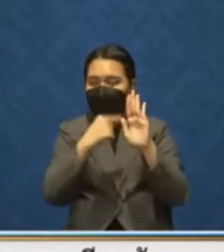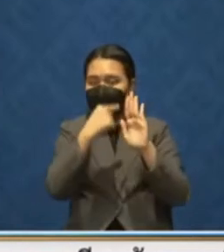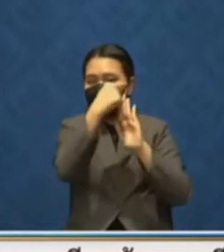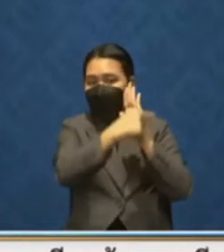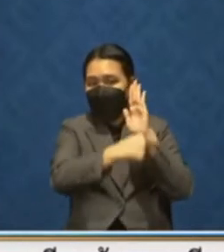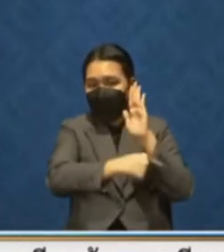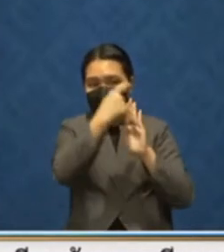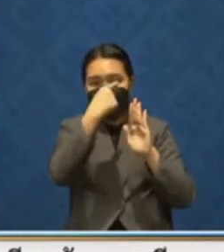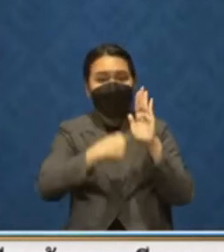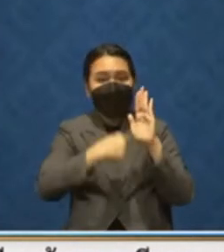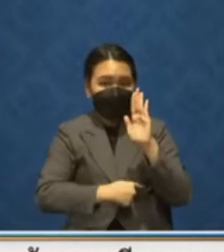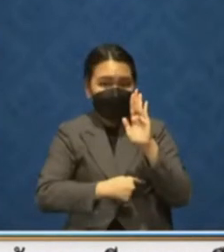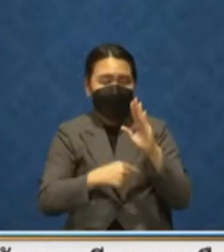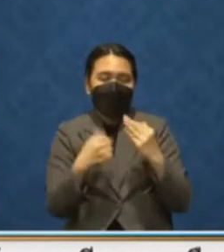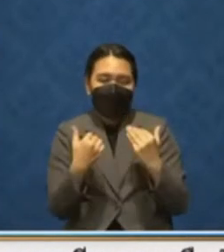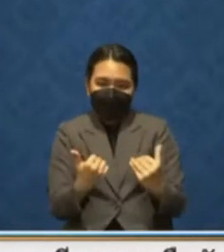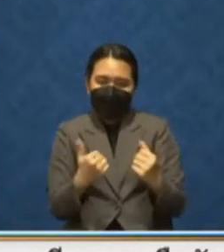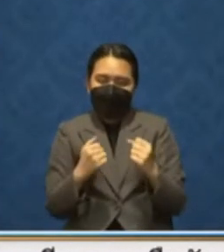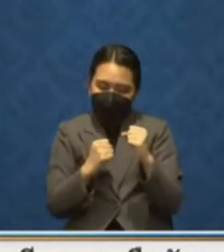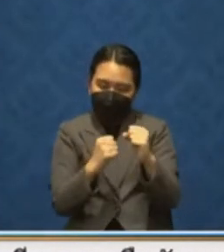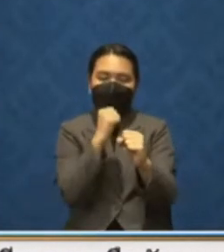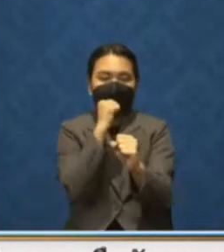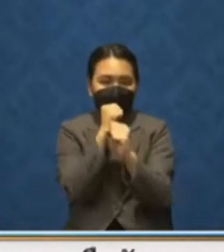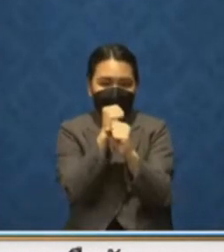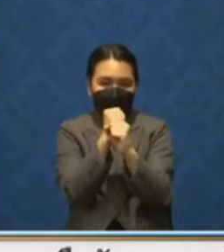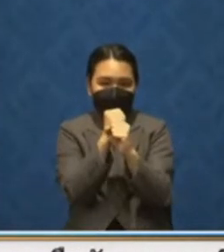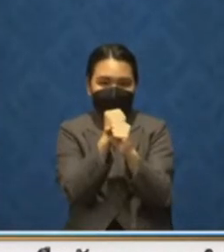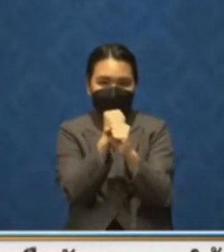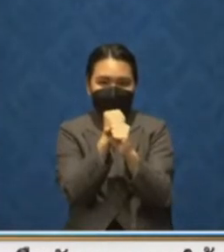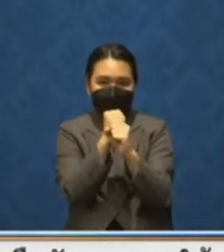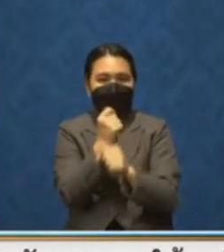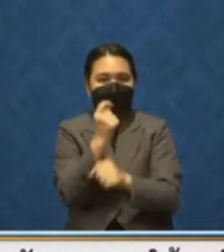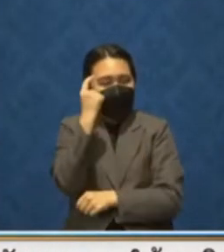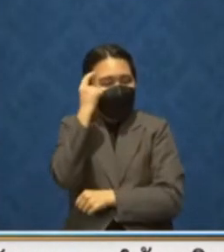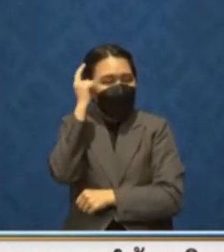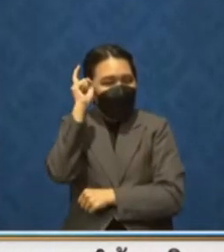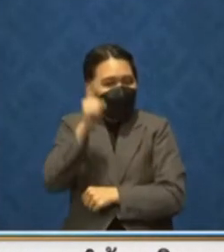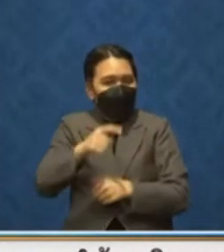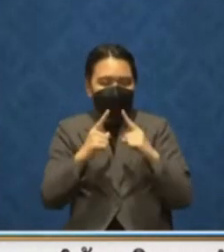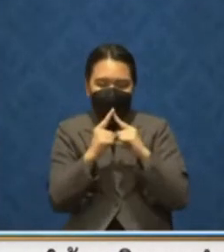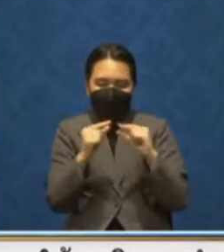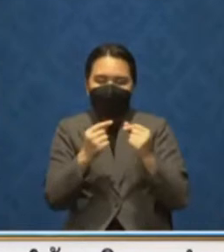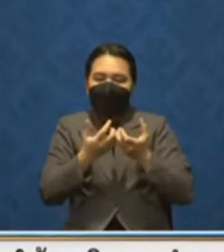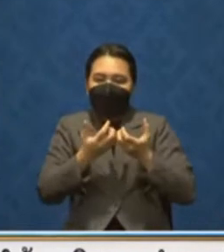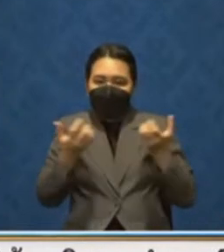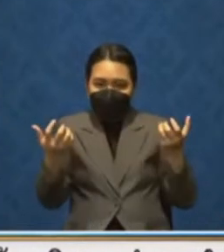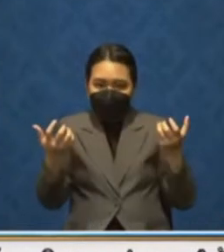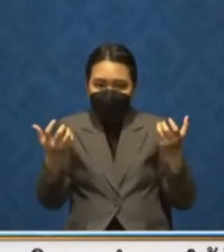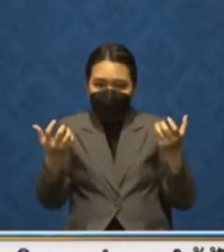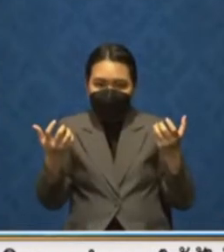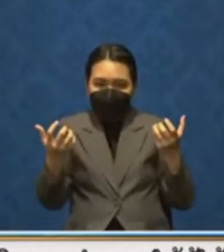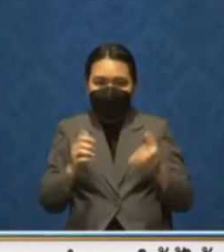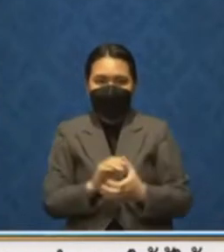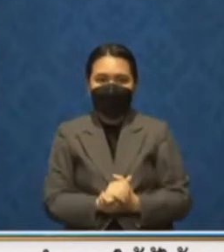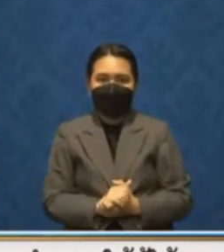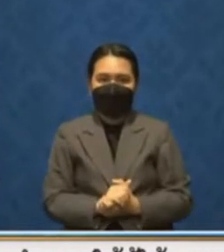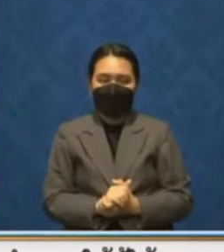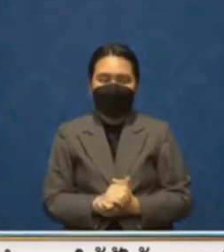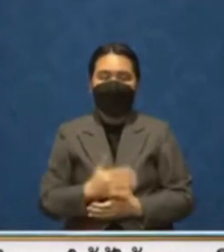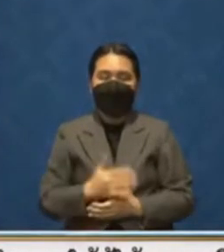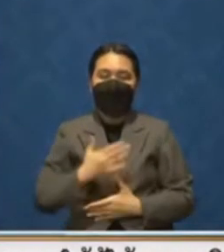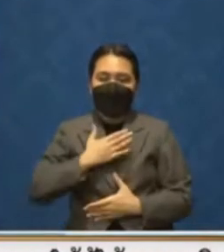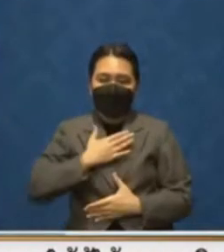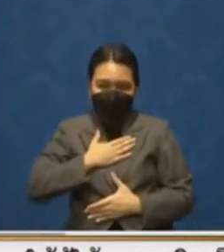ที่เราพยายามจะทำคงต้องแยกเรื่องกันกันนี้ก็เป็นเรื่องที่อยากจะที่